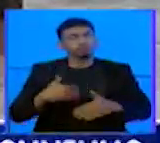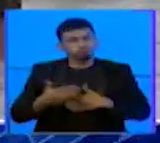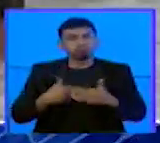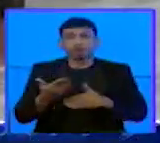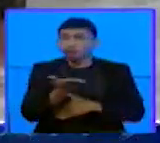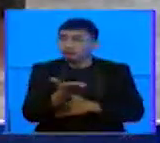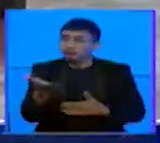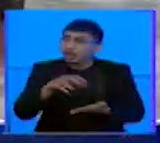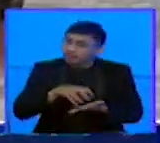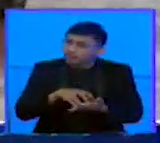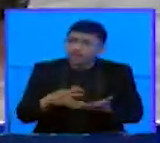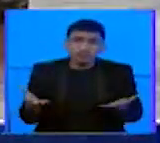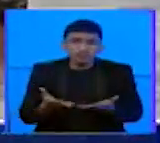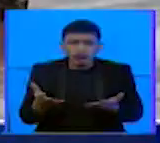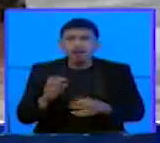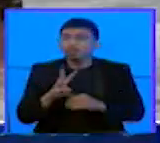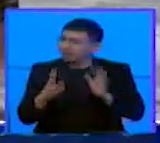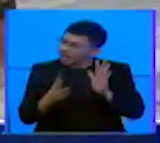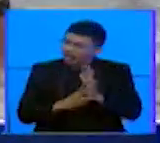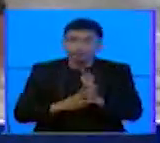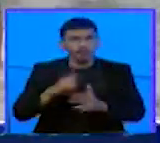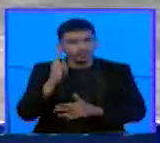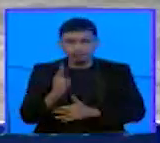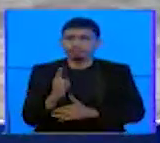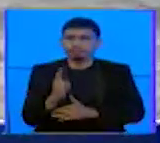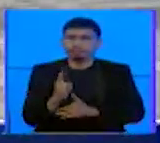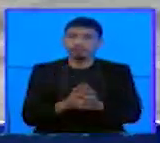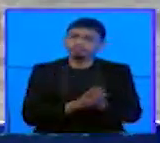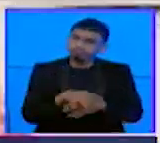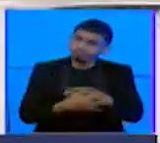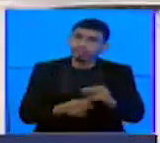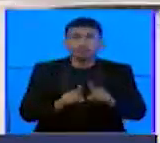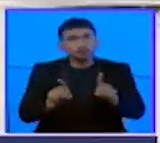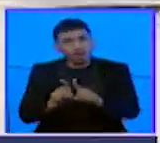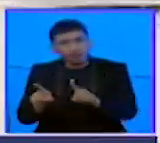berada untuk tetap melakukan 3M, menjaga jarak, memakai masker, dan juga mencuci